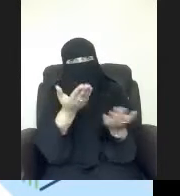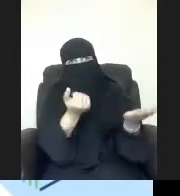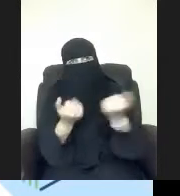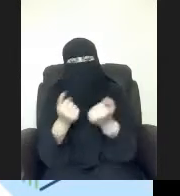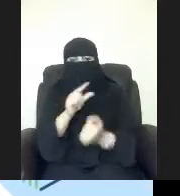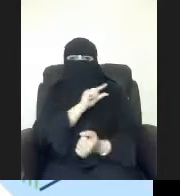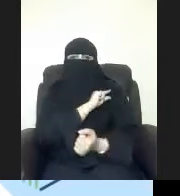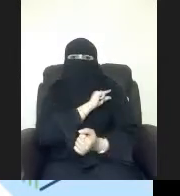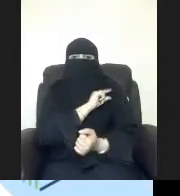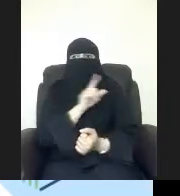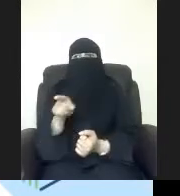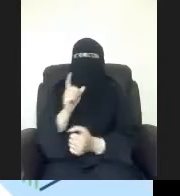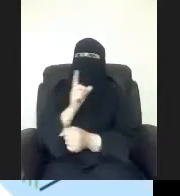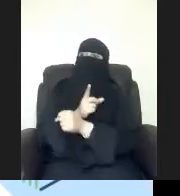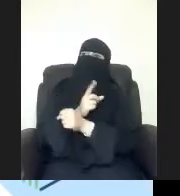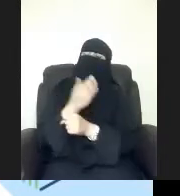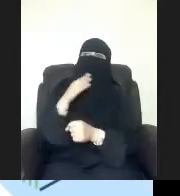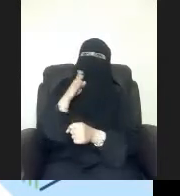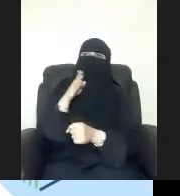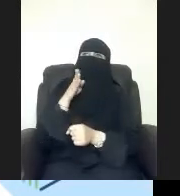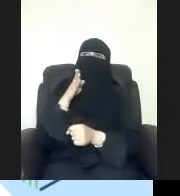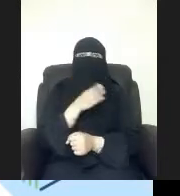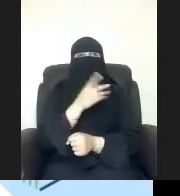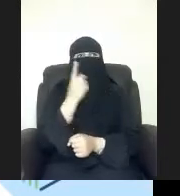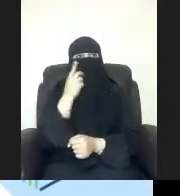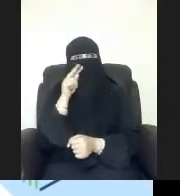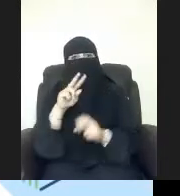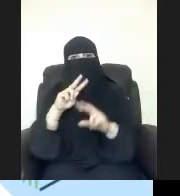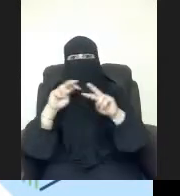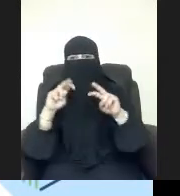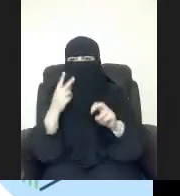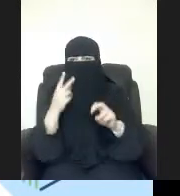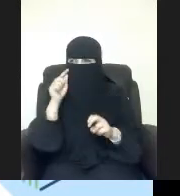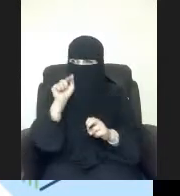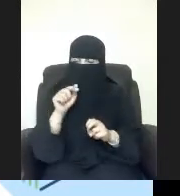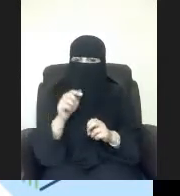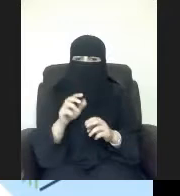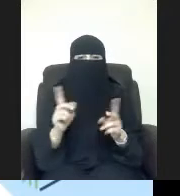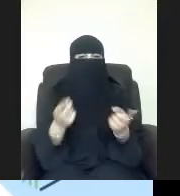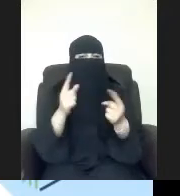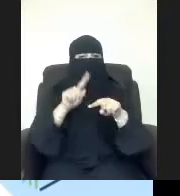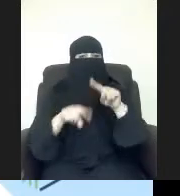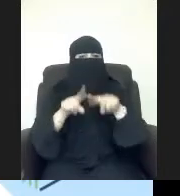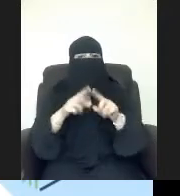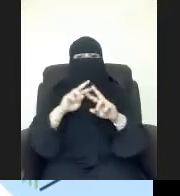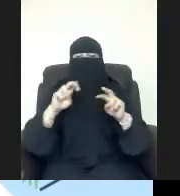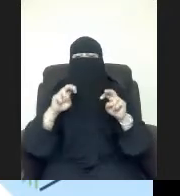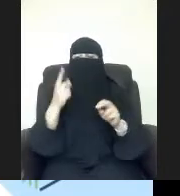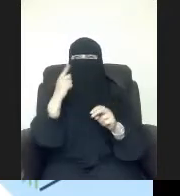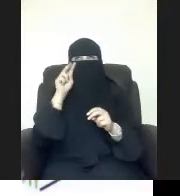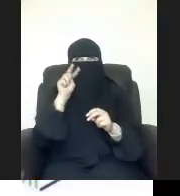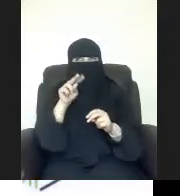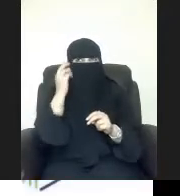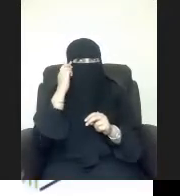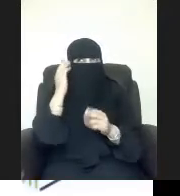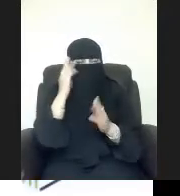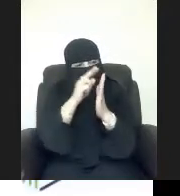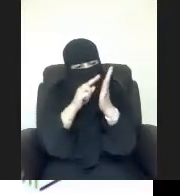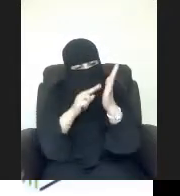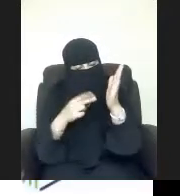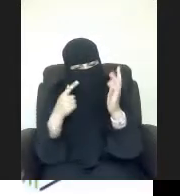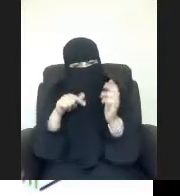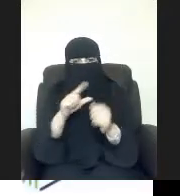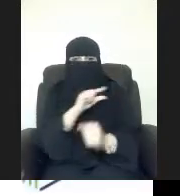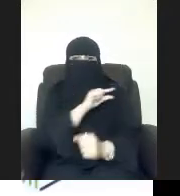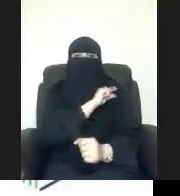والاستقصاء، المساهمة في توضيح كل ما يشكل على الطلاب، التشارك في بناء المعرفة، المتابعة مع الطلاب والتقويم. أيضا